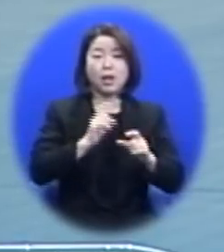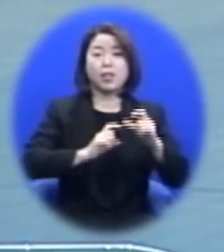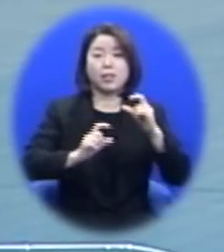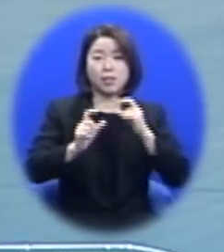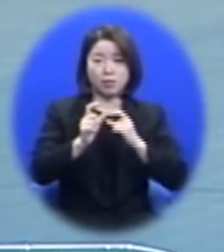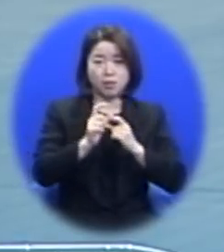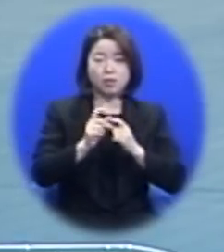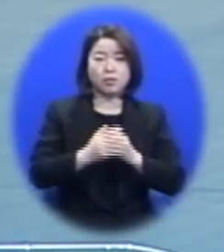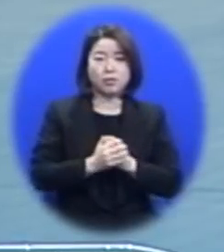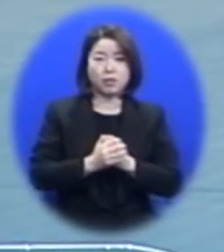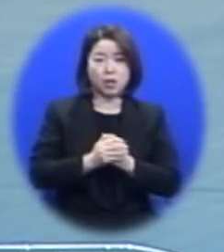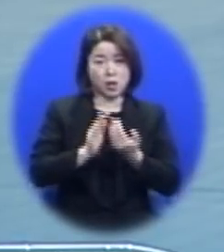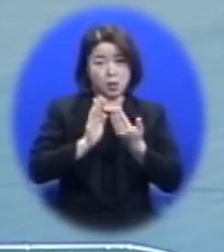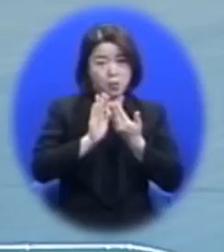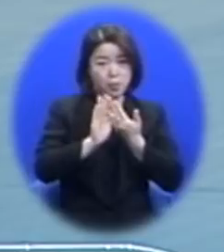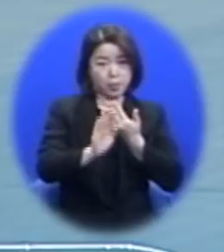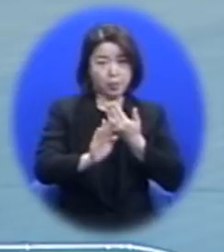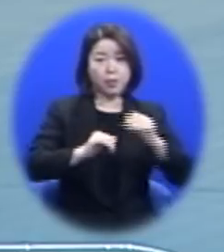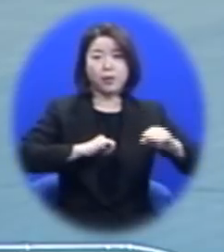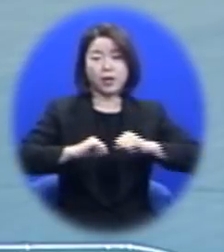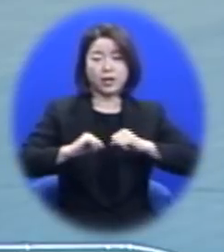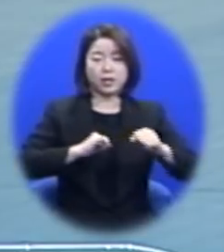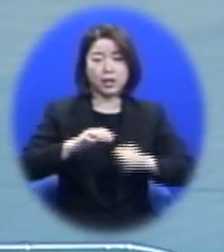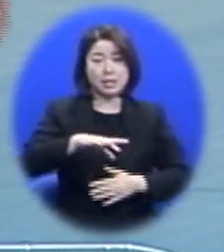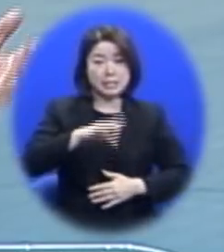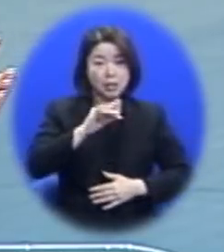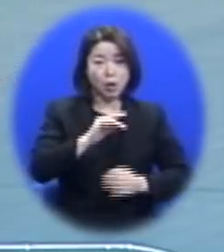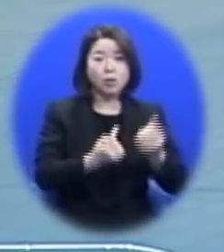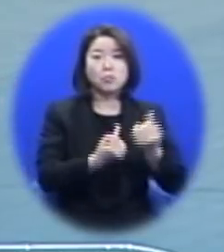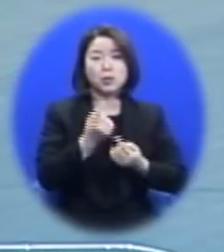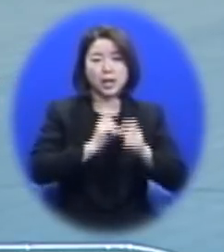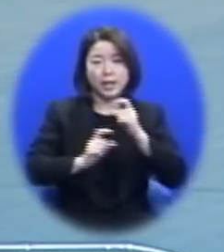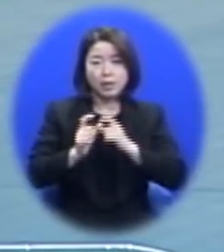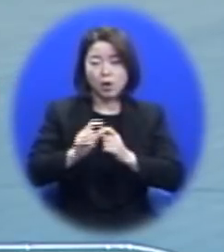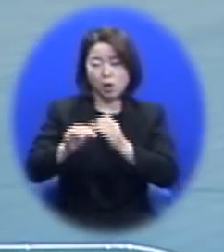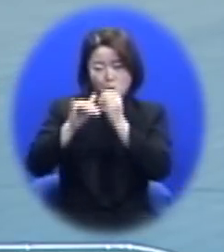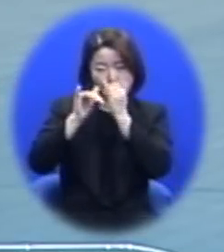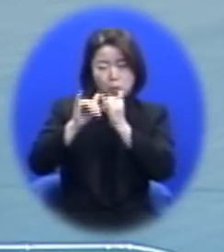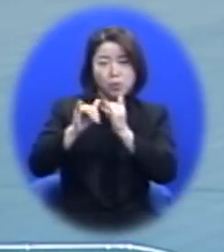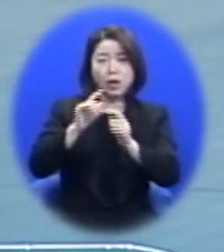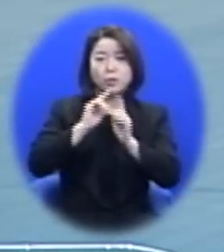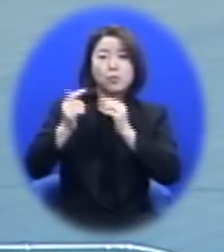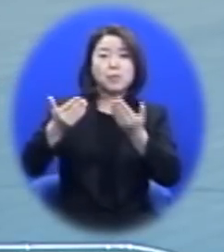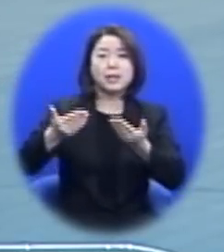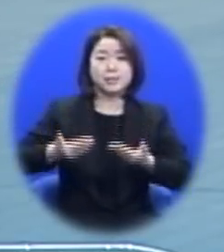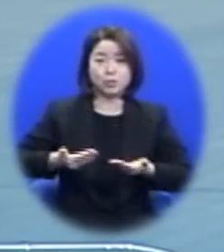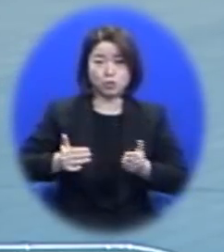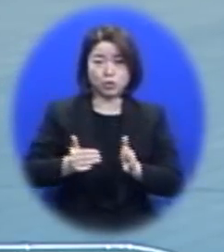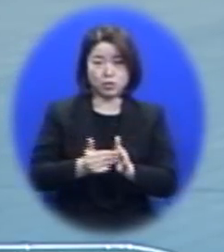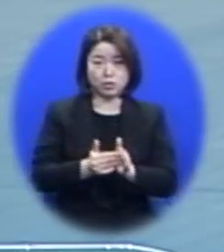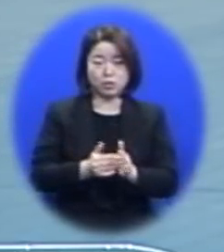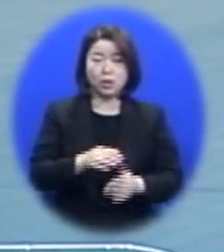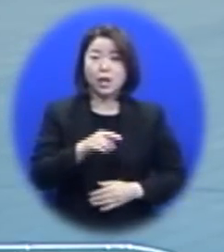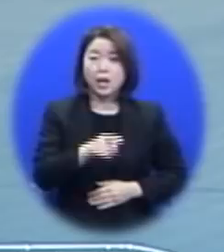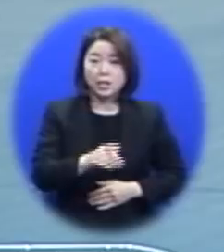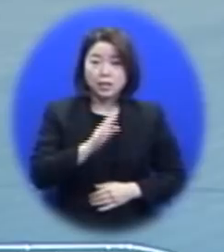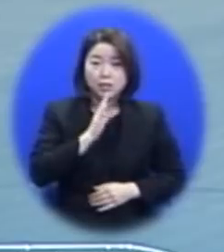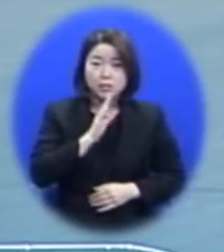게다가 나중 행위가 처음 행위보다 더 훌륭하다고 말씀하셨습니다. 이건